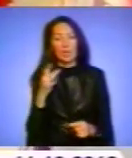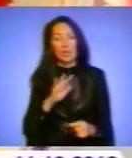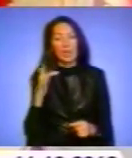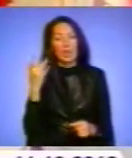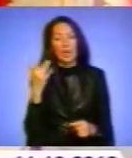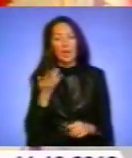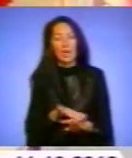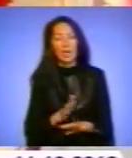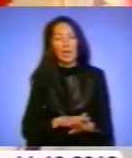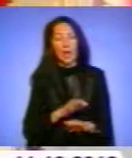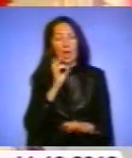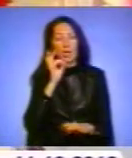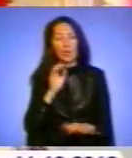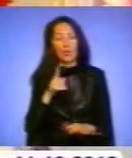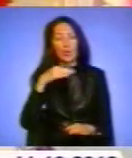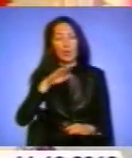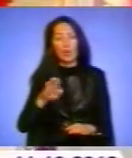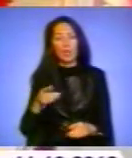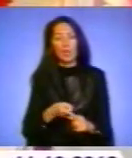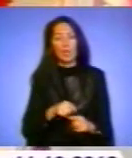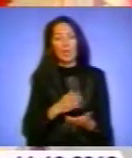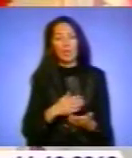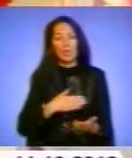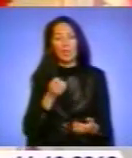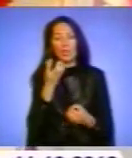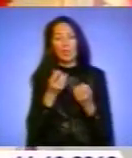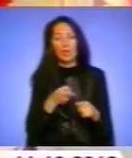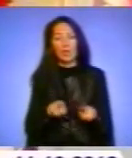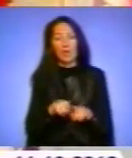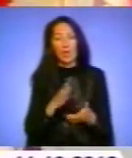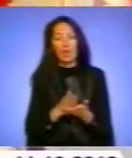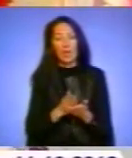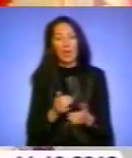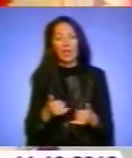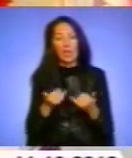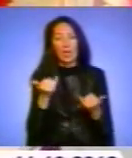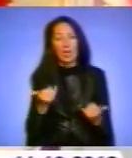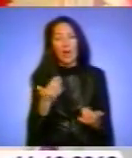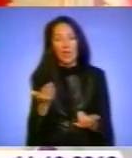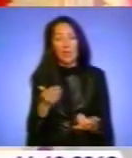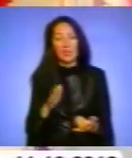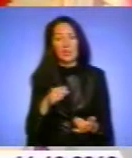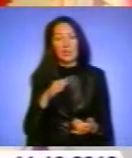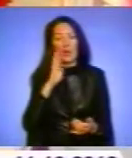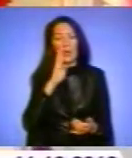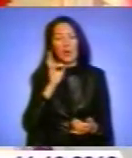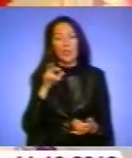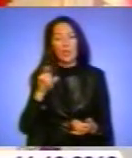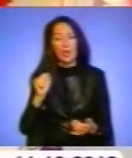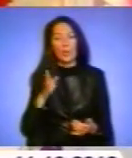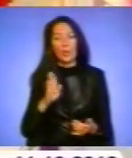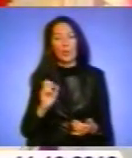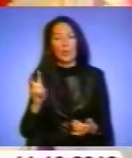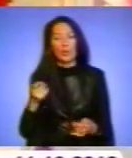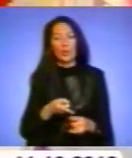кажемо, що діти – то є наші квіти, це є так. Але для вас, пані Надю, пане Андріє, то, напевно, буде вдвічі